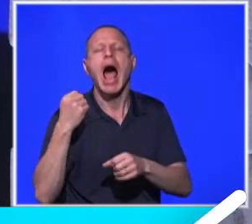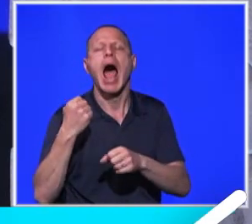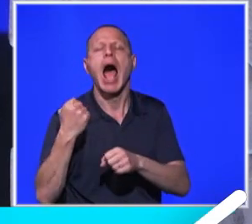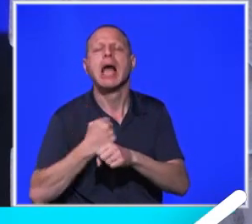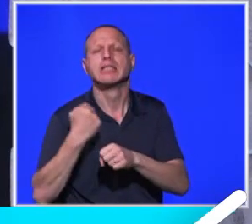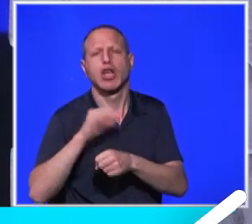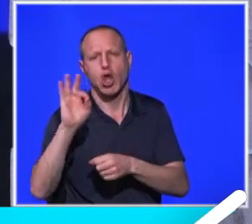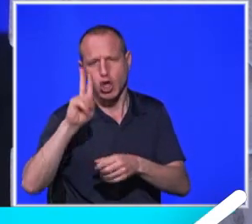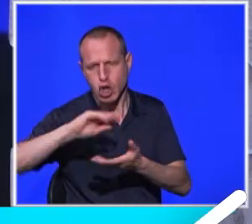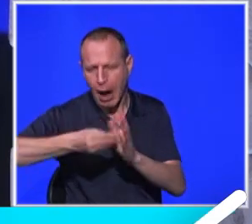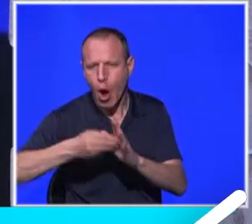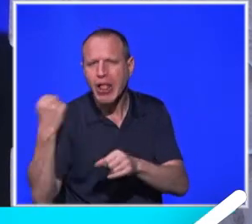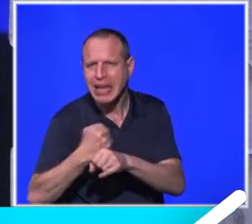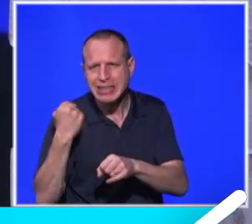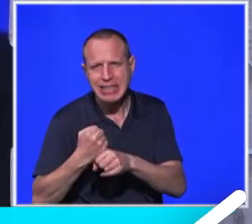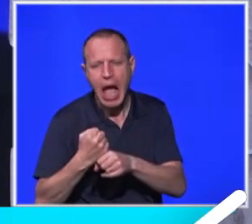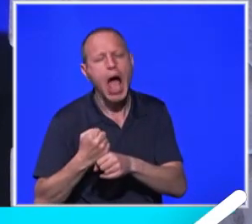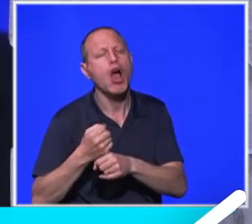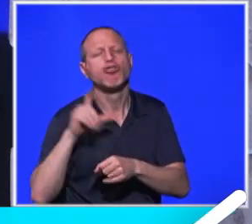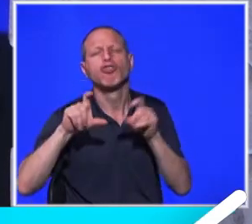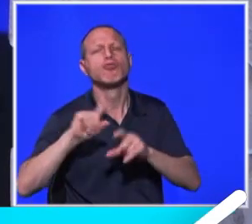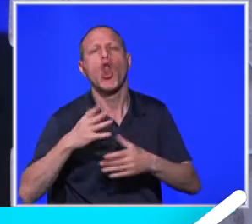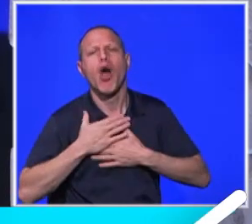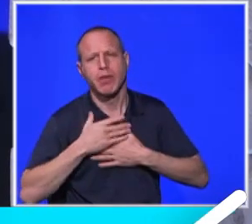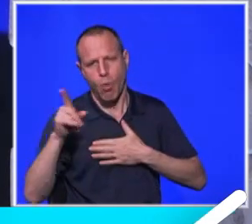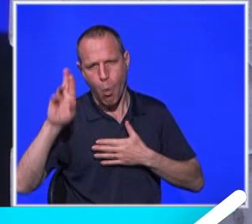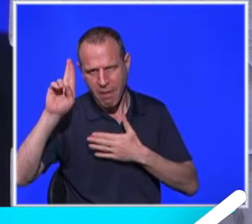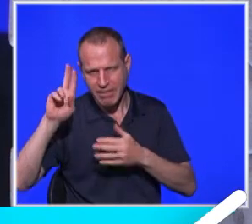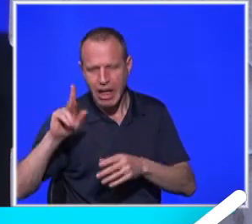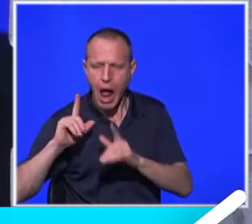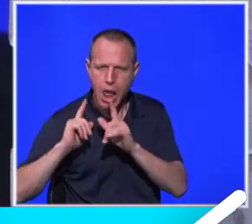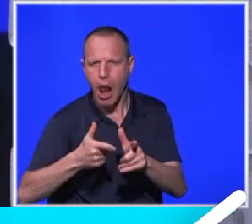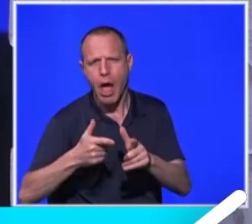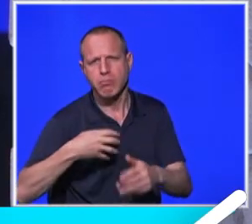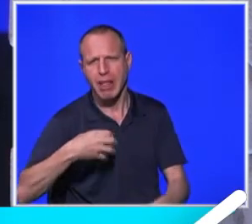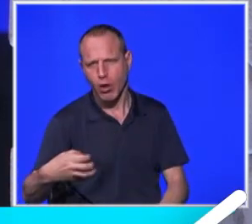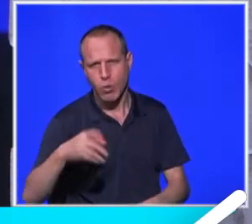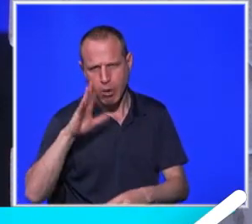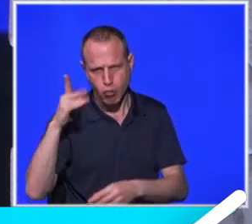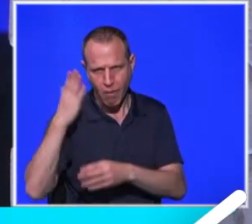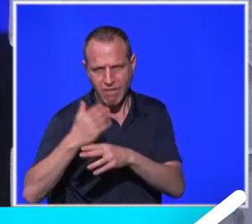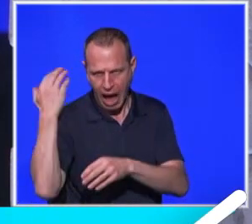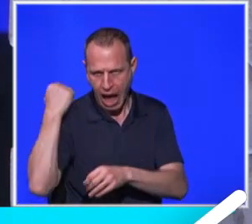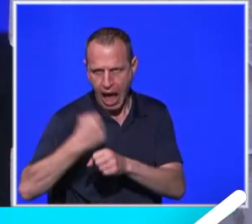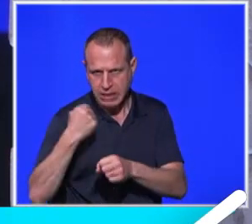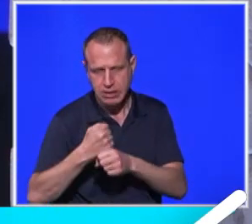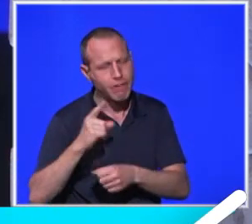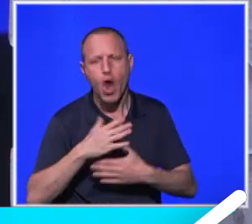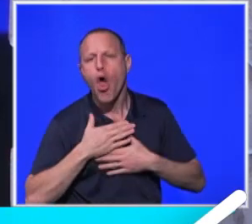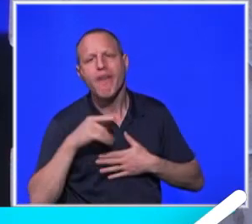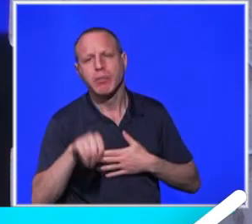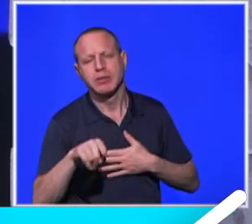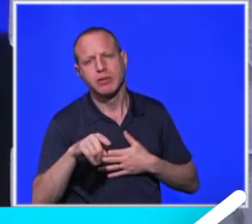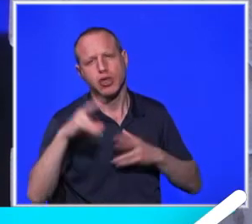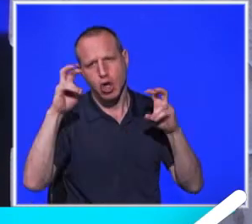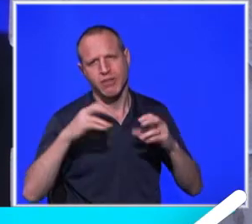קבלות של עשייה שיש אנשים שלא אוהבים. הוא מבטיח להילחם בטייקונים, מה שהוא כבר עשה. ולא אוהבים את זה. עכשיו,